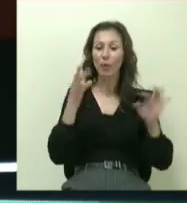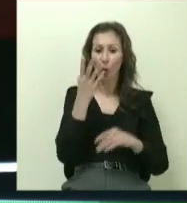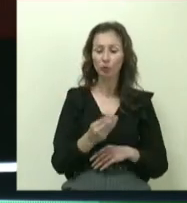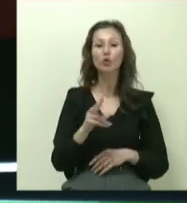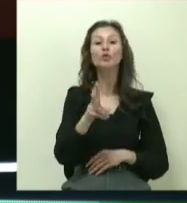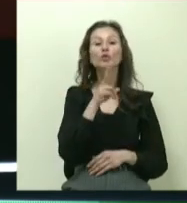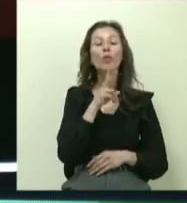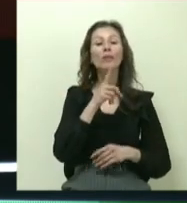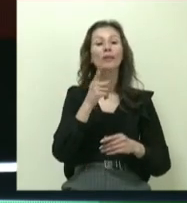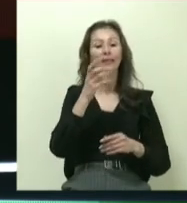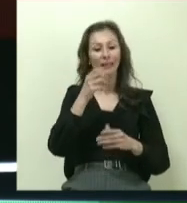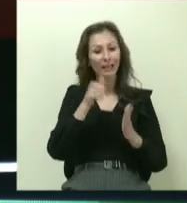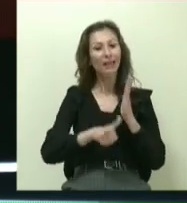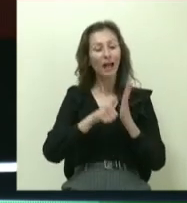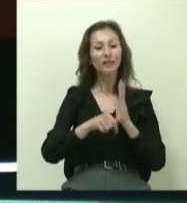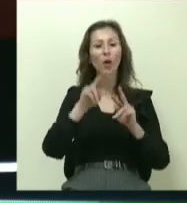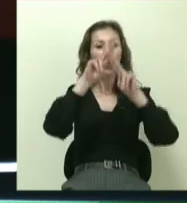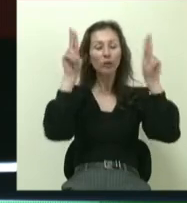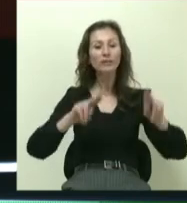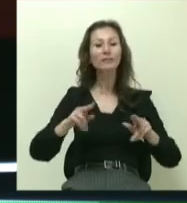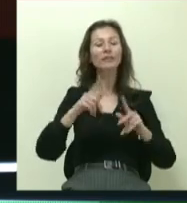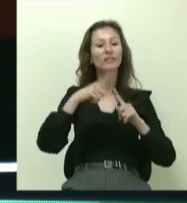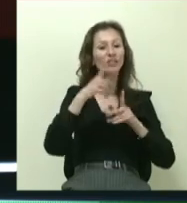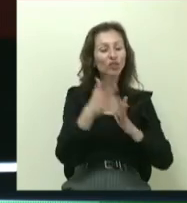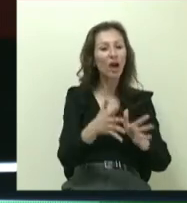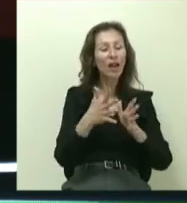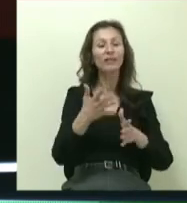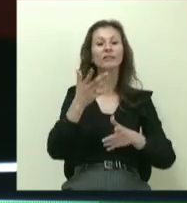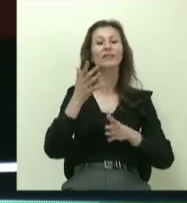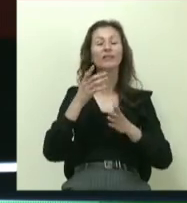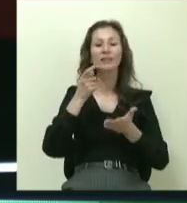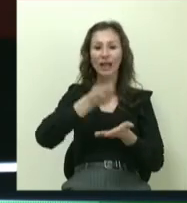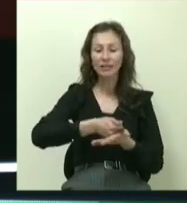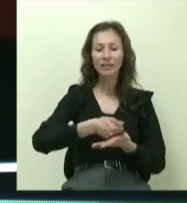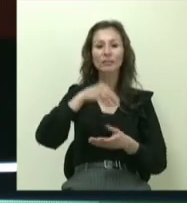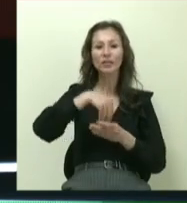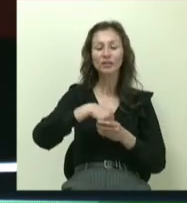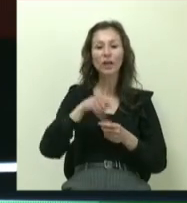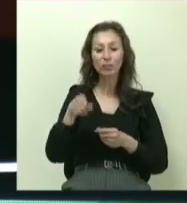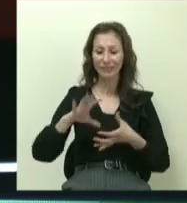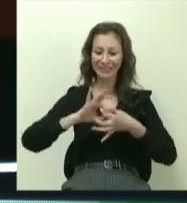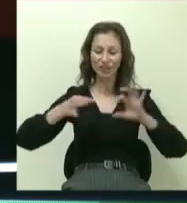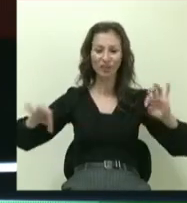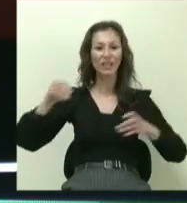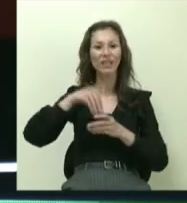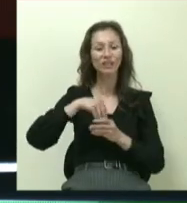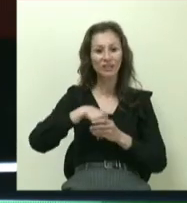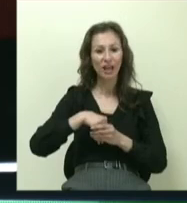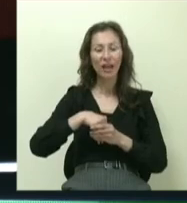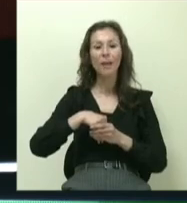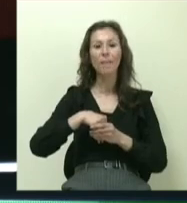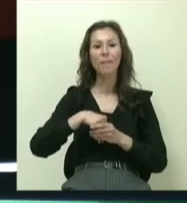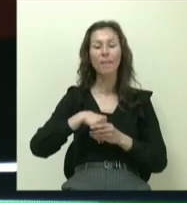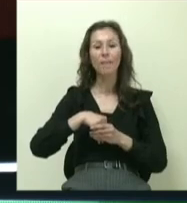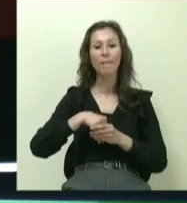ve son yıllarda uluslararası ticaret ve yatırımların büyük bölümü bu tedarik zincirleri bu değer zincirleri